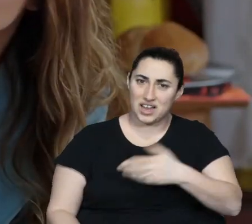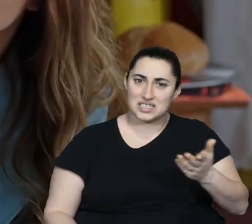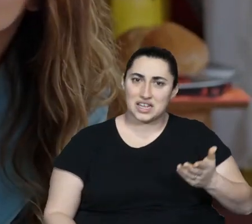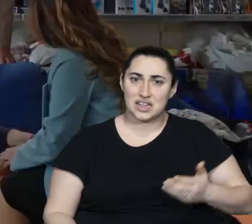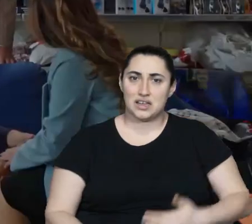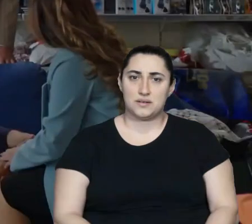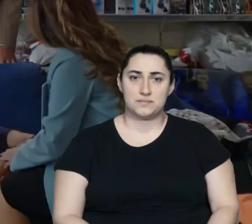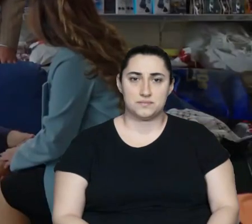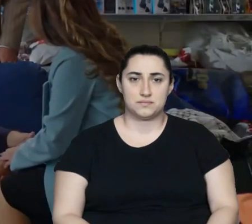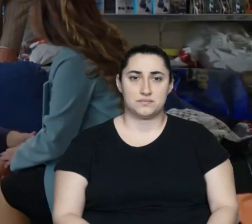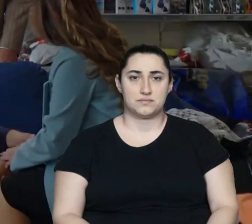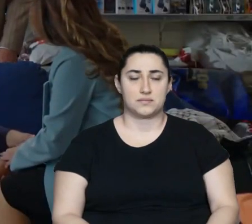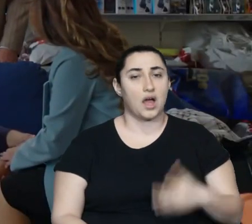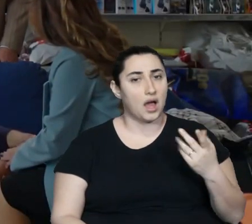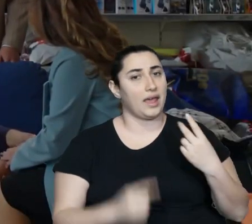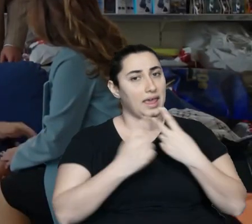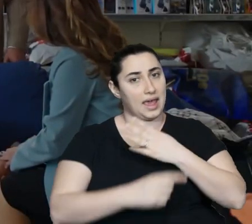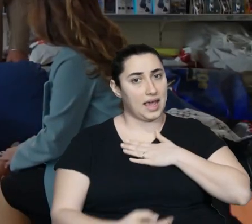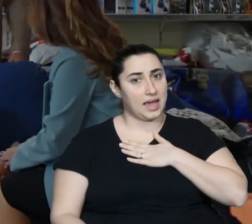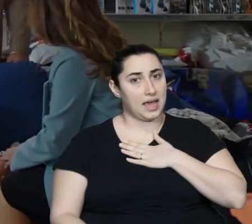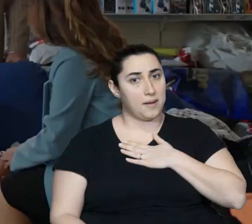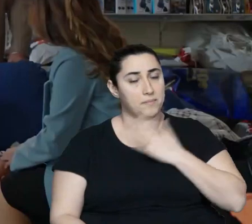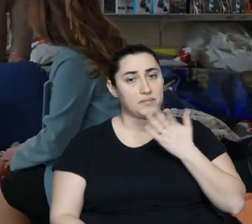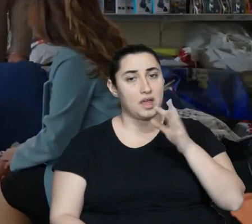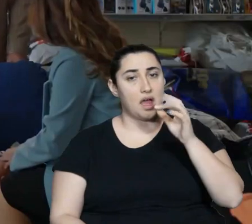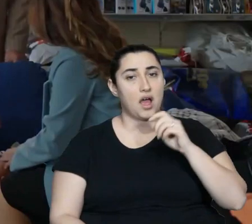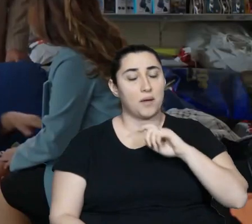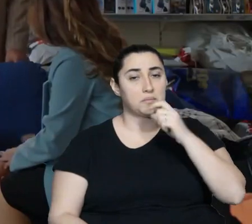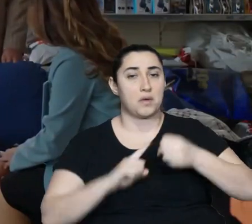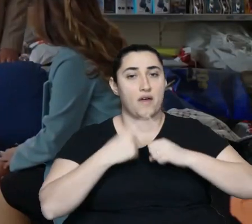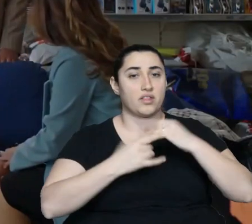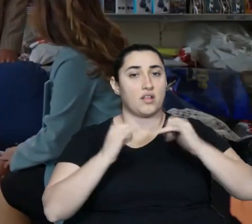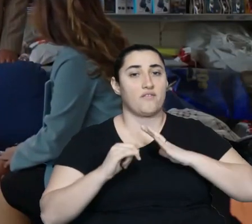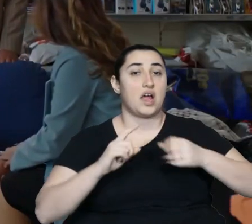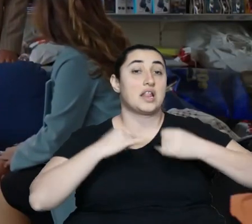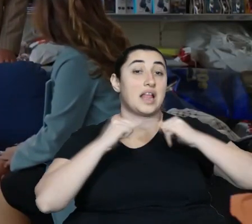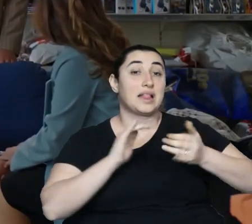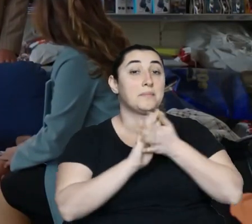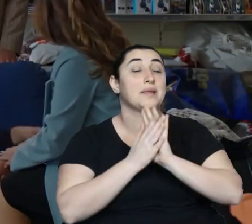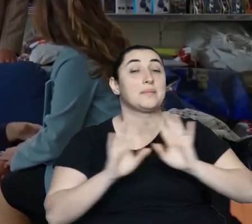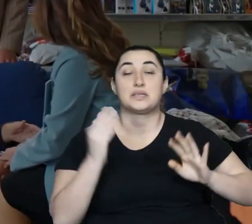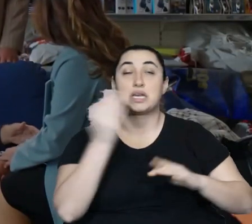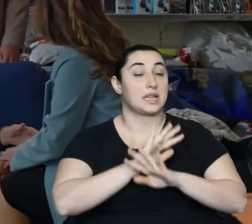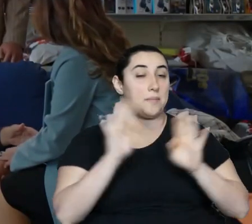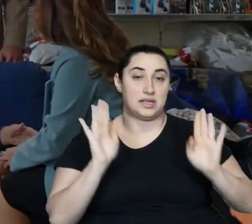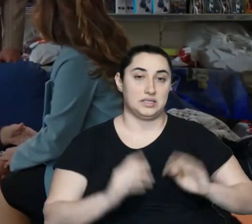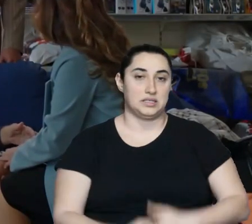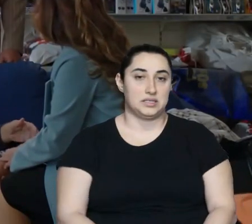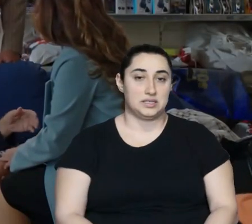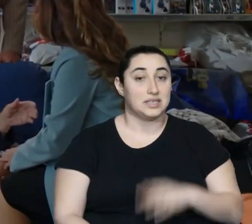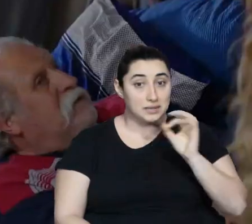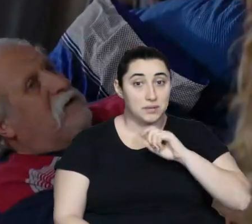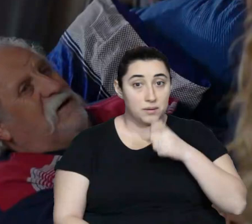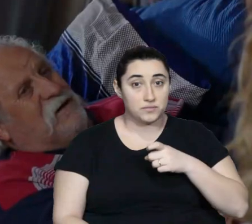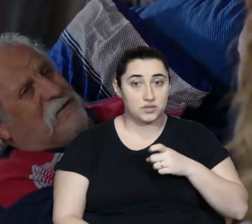insanların parasını. Aa yengem. Daha bey amcamların bir hafta tatili var. Tatilinizi yapmadan şuradan şuraya göndermeyiz. Değil